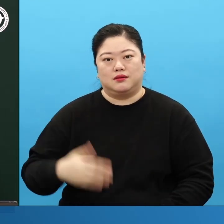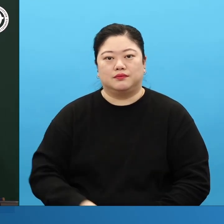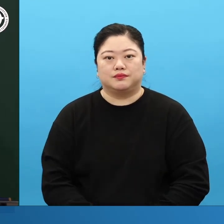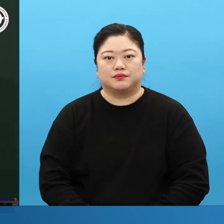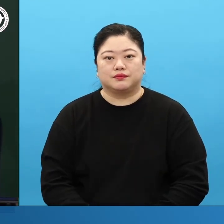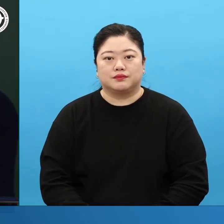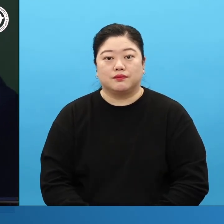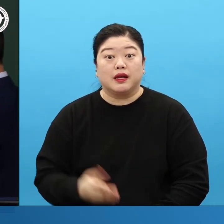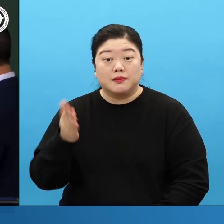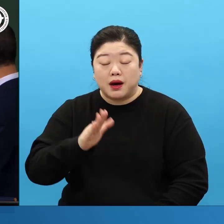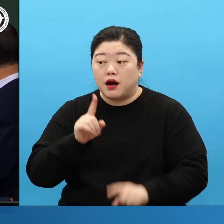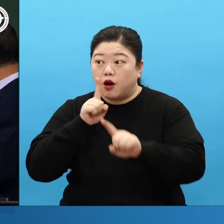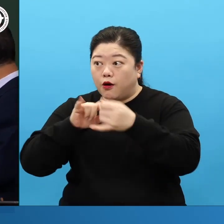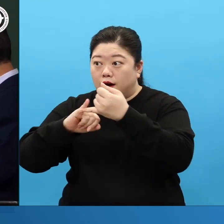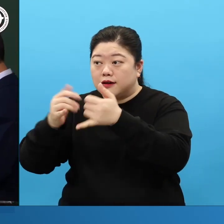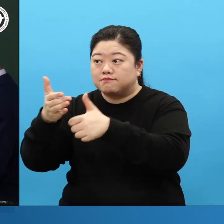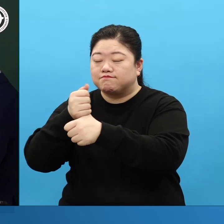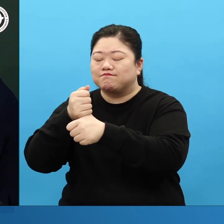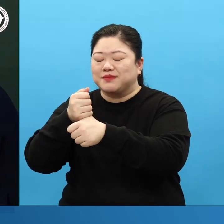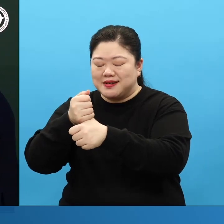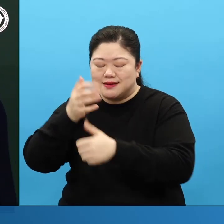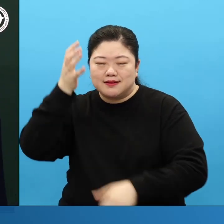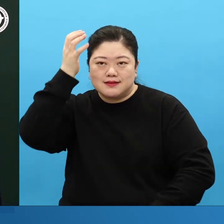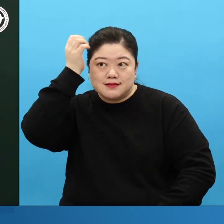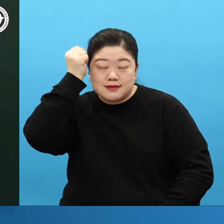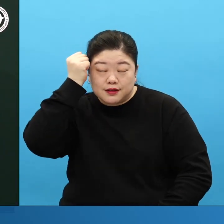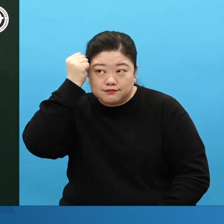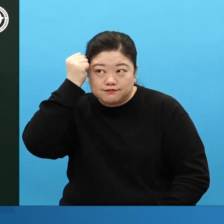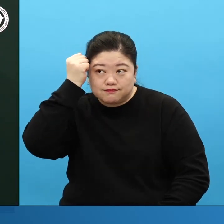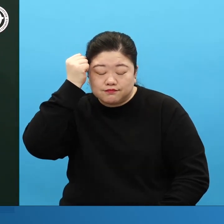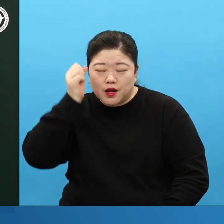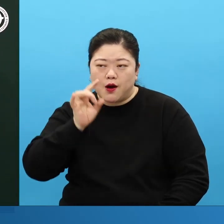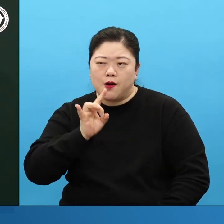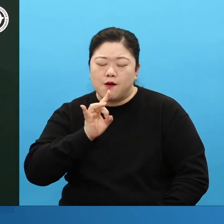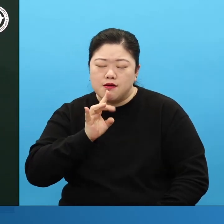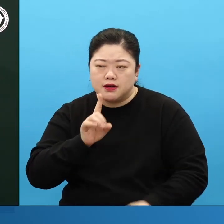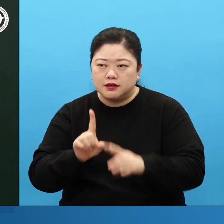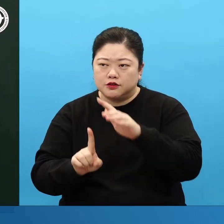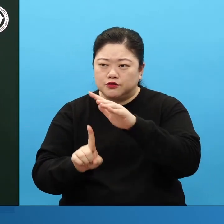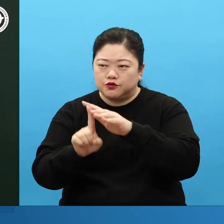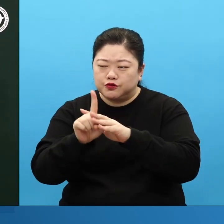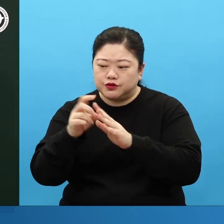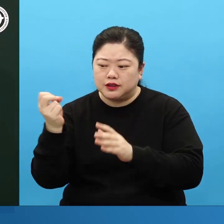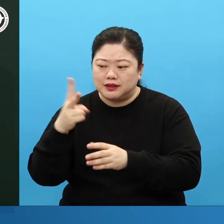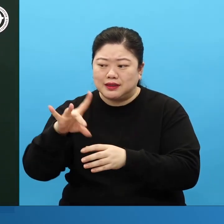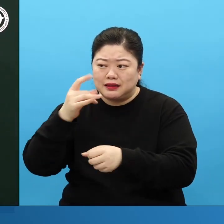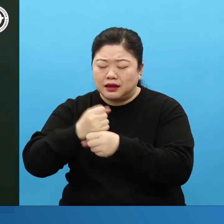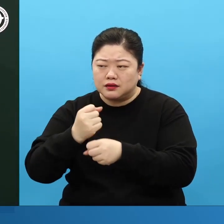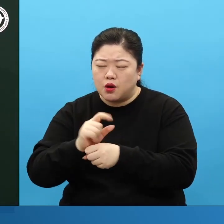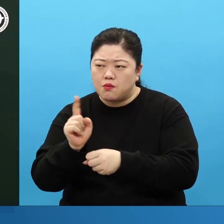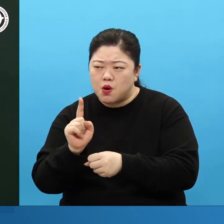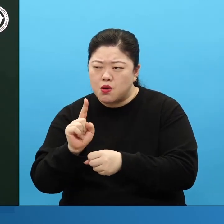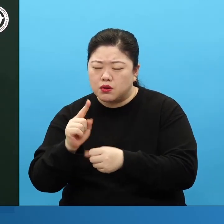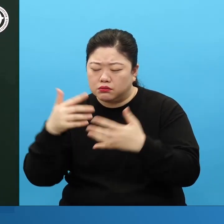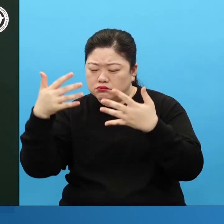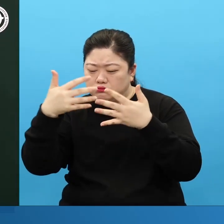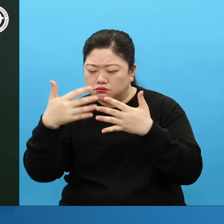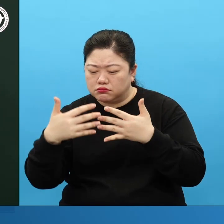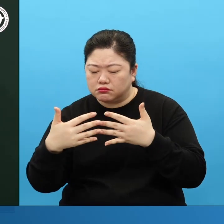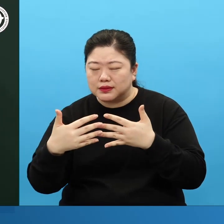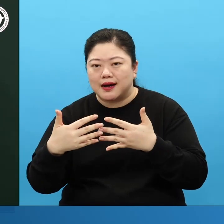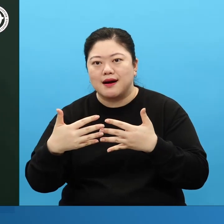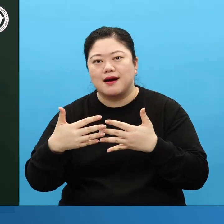말씀 붙잡고 오직 유일세상주를 가는 곳마다 찾아내면 반드시 성공하는 게 나와요. Debemos de tomar la